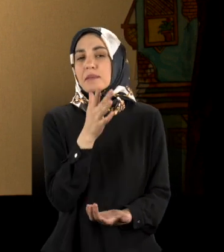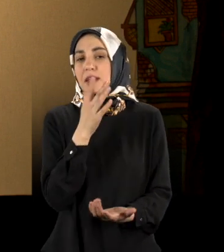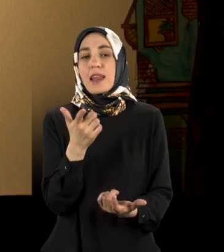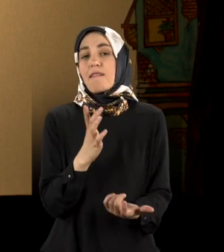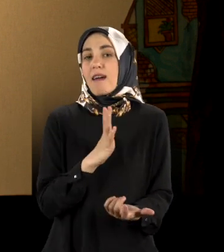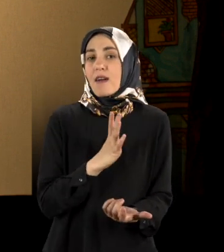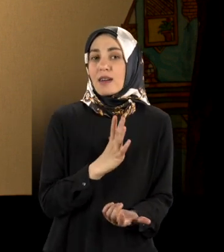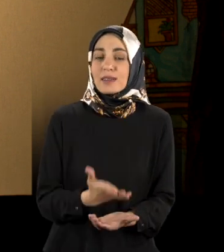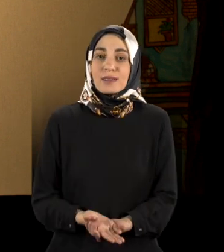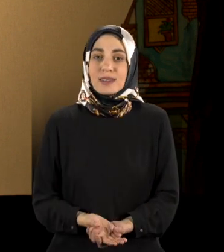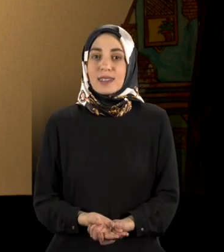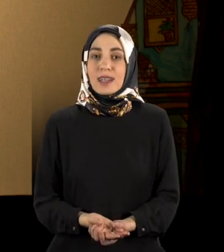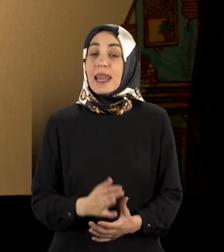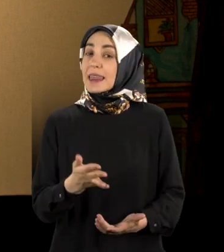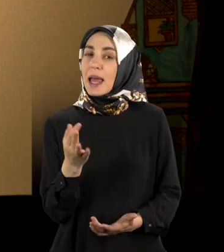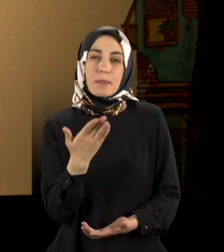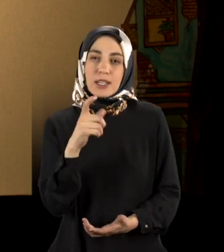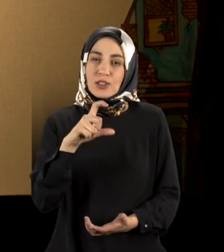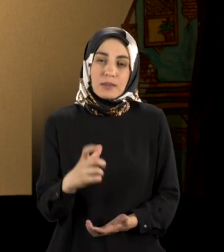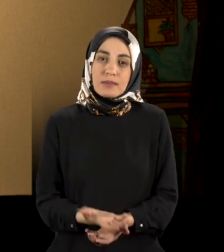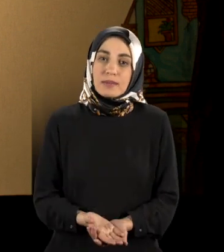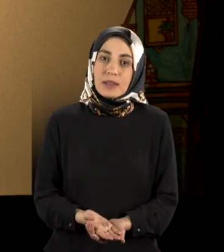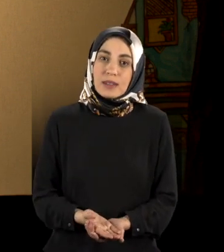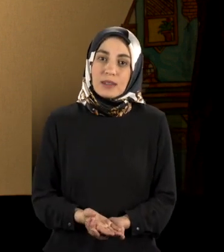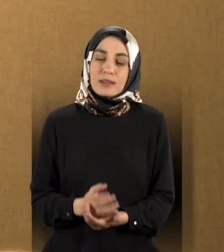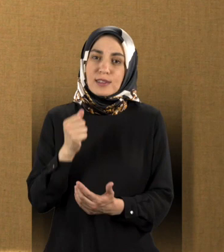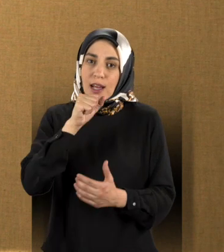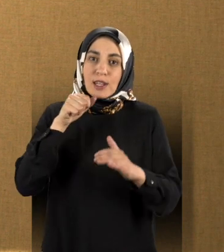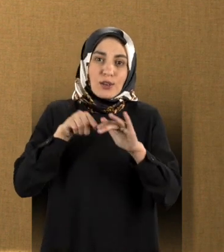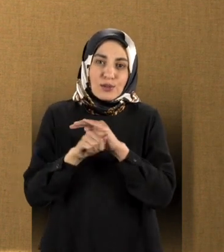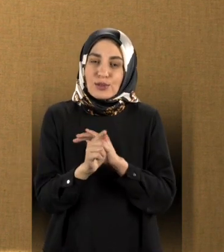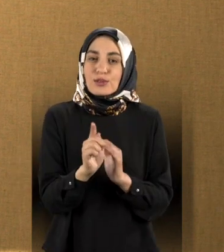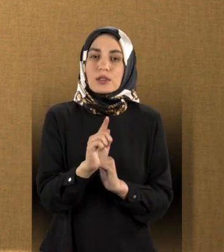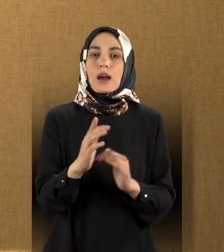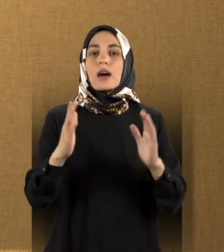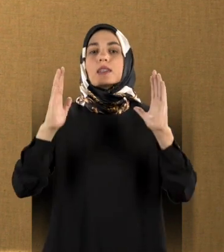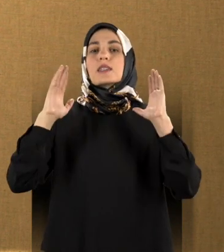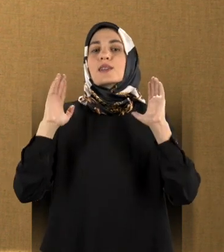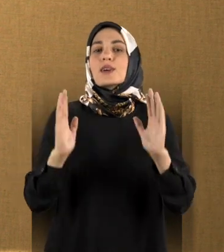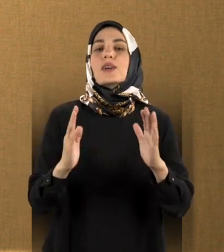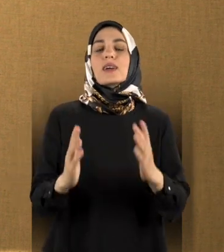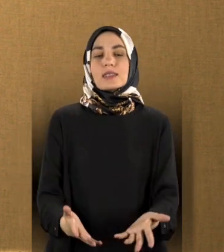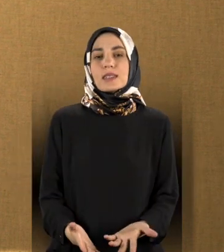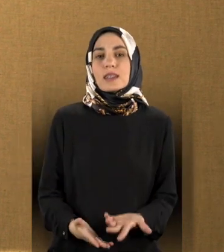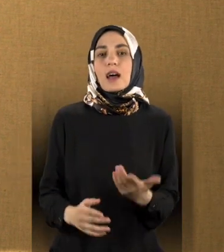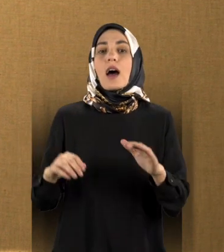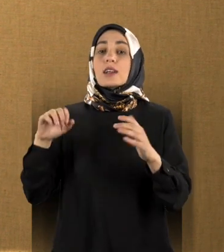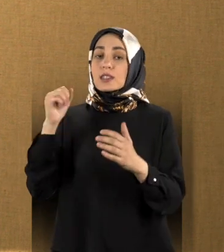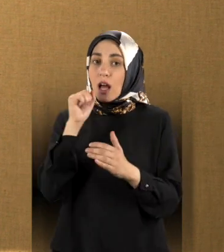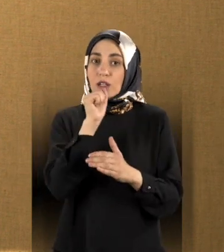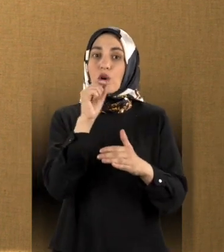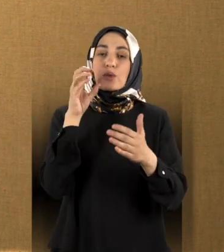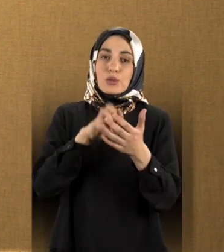bunu bilmeyecek Ne var canıp Ne peki tahta Pro Zuhal kör olmayasıca